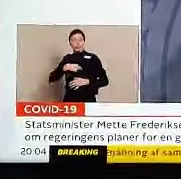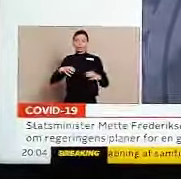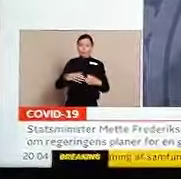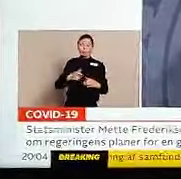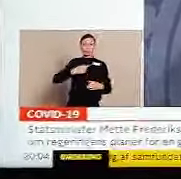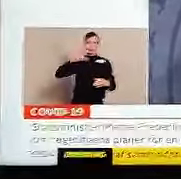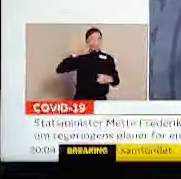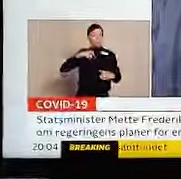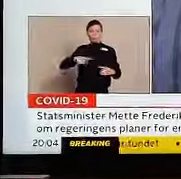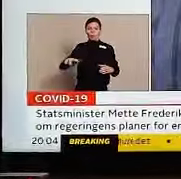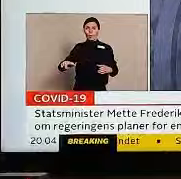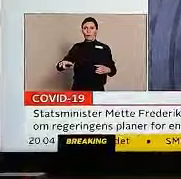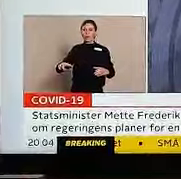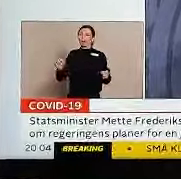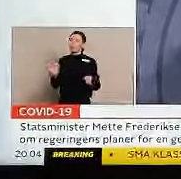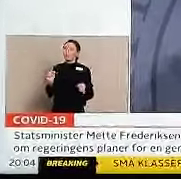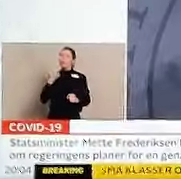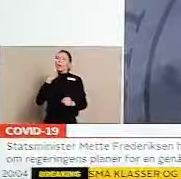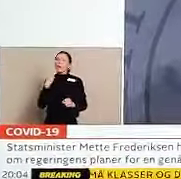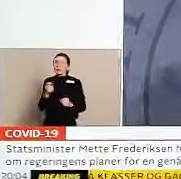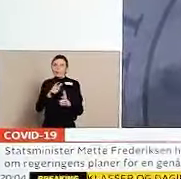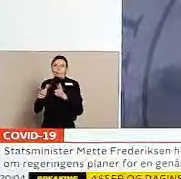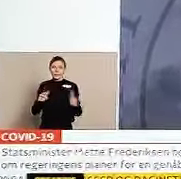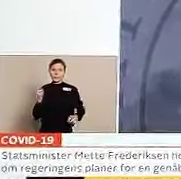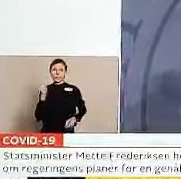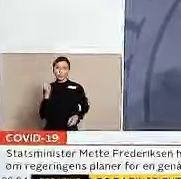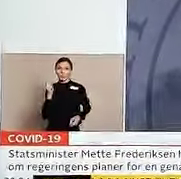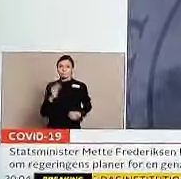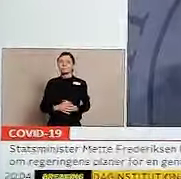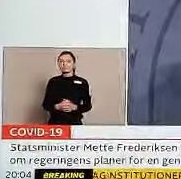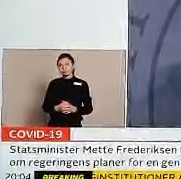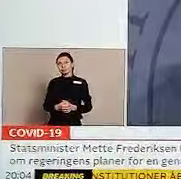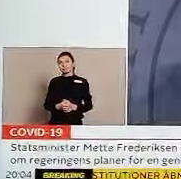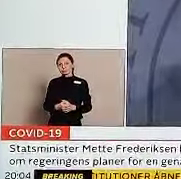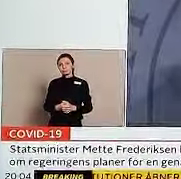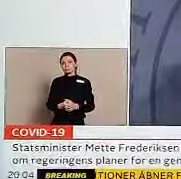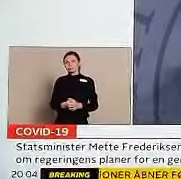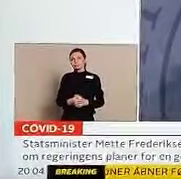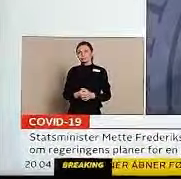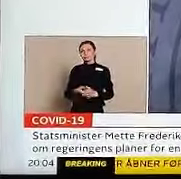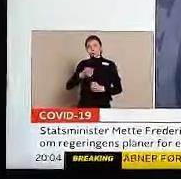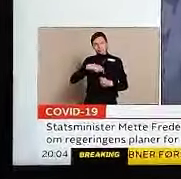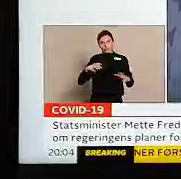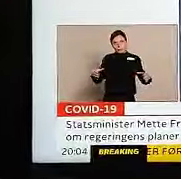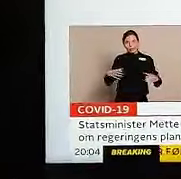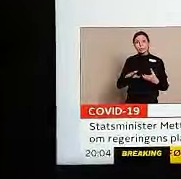26 نيسان 2020. ترجمة فورية من شبكة راديو عرب الدنمارك أبو أمين، فلنستمع.